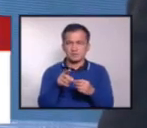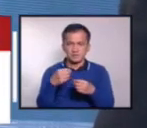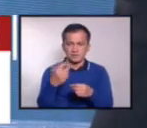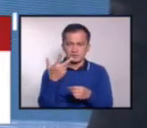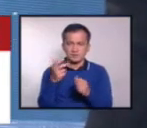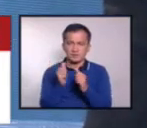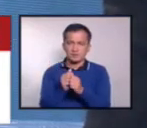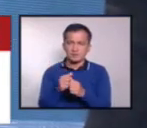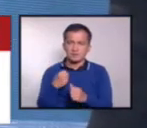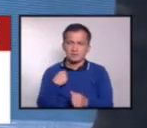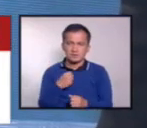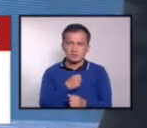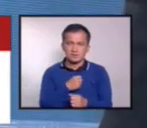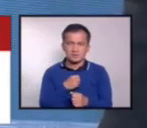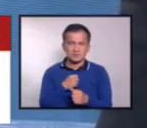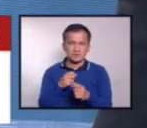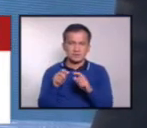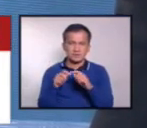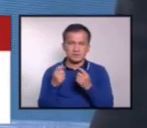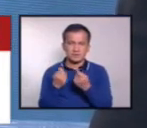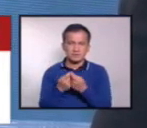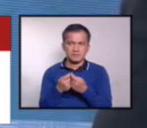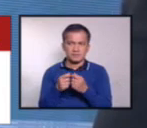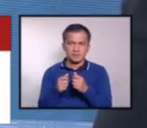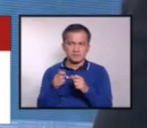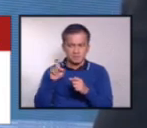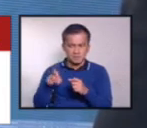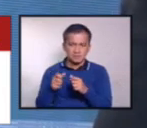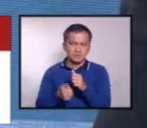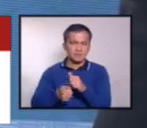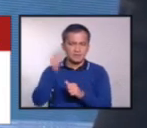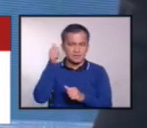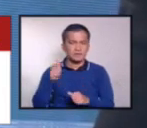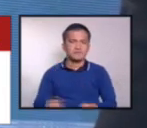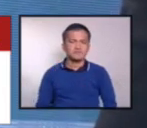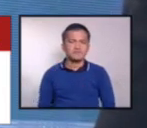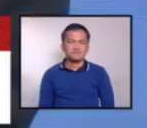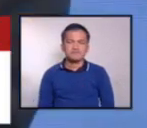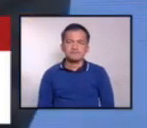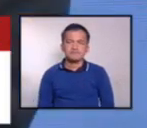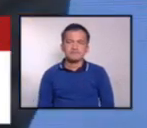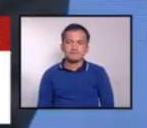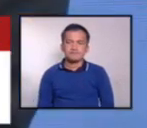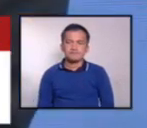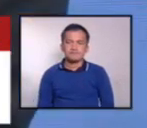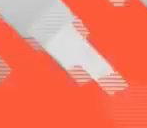sa inyong senatorial ticket na pinaka-dapat manalo.